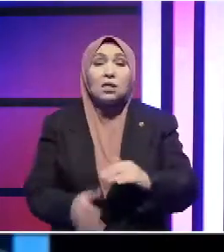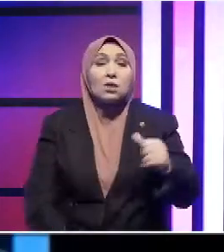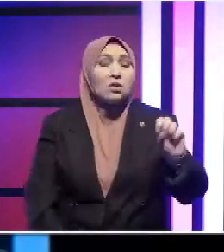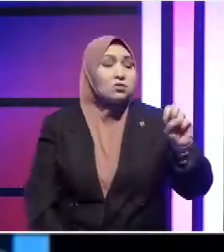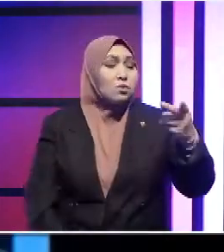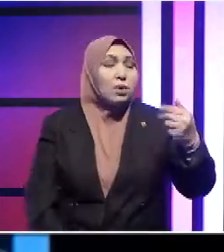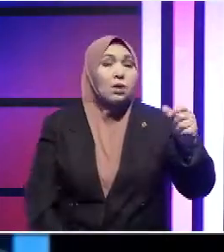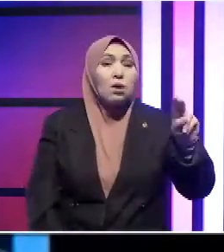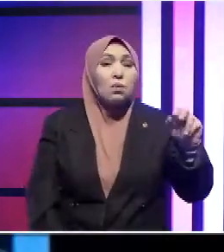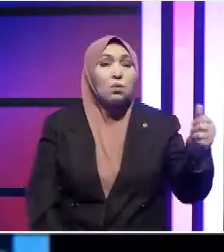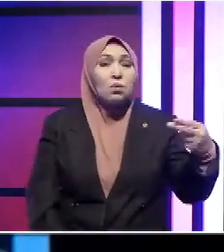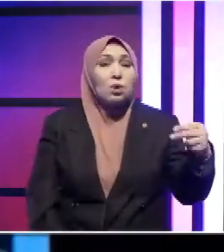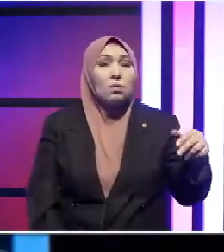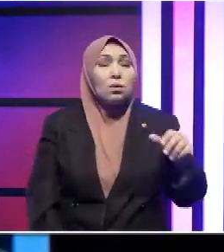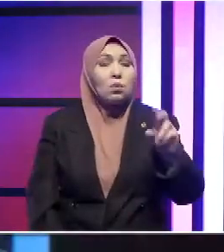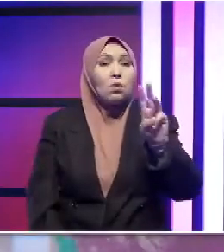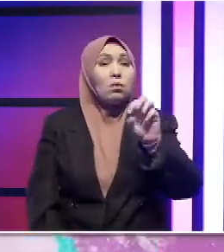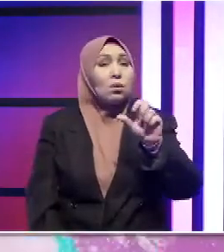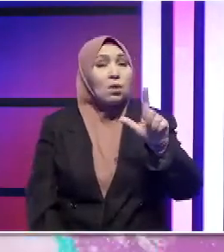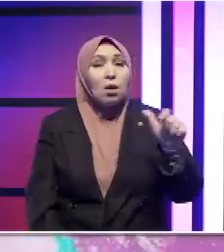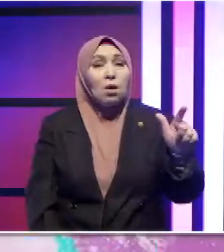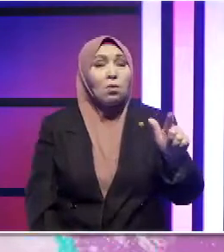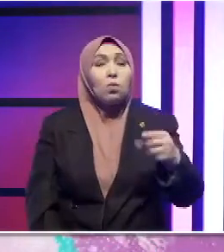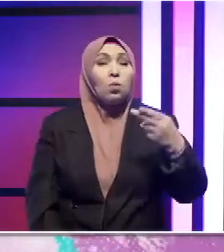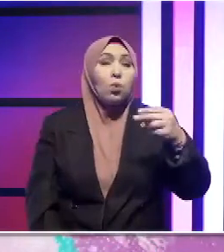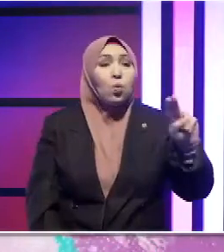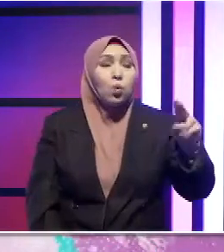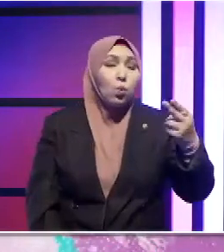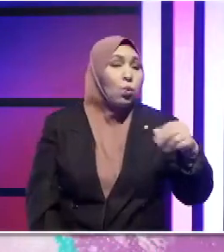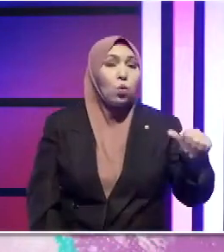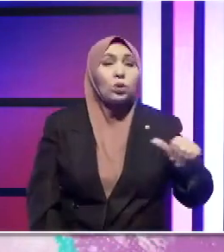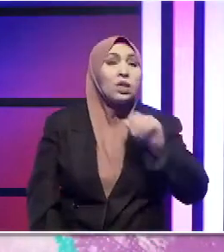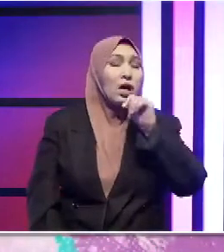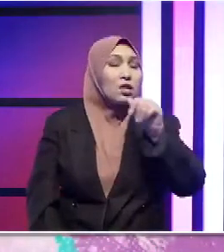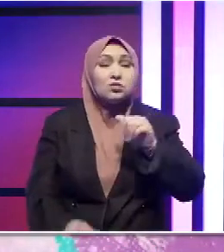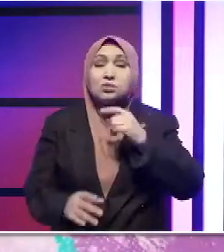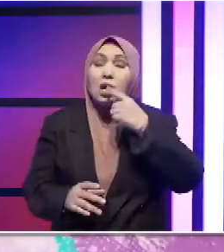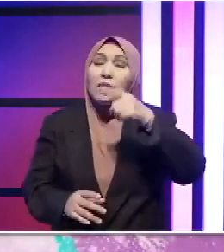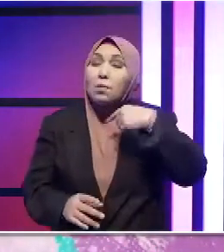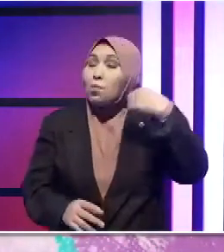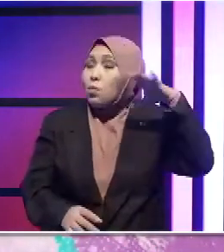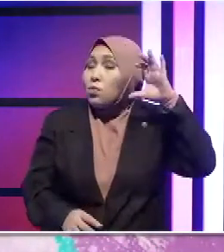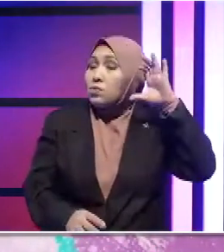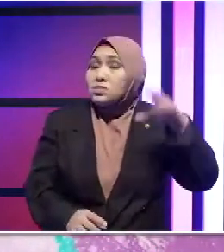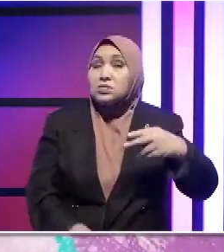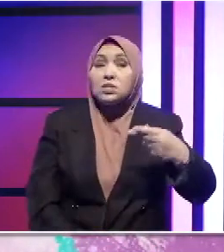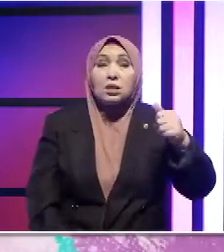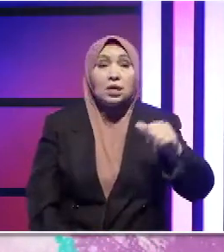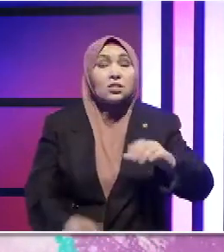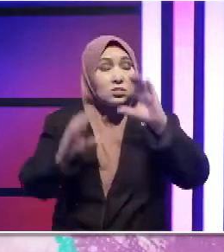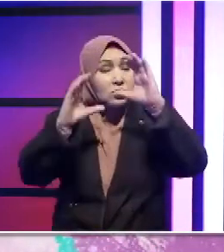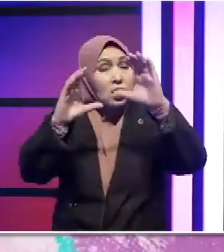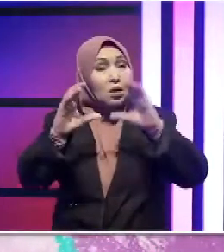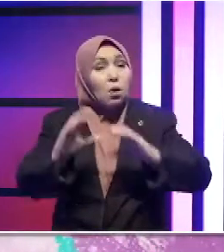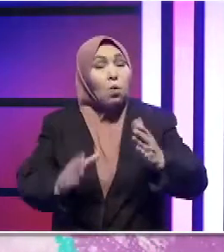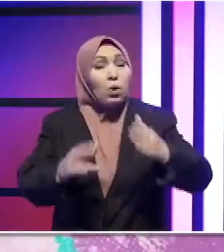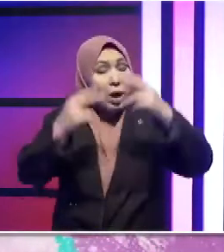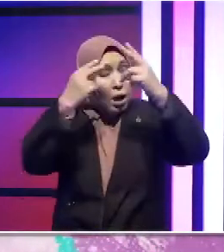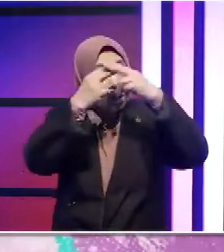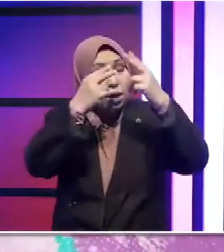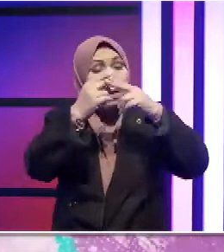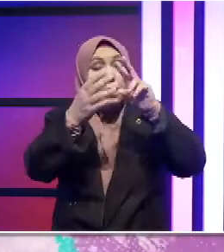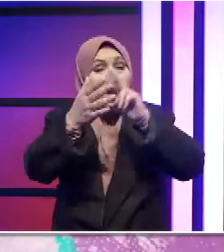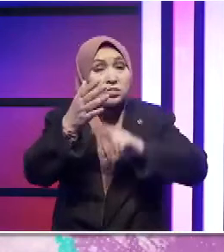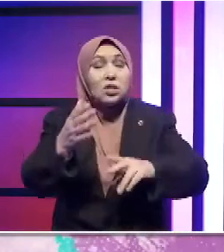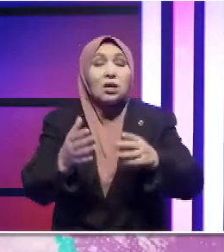baca Subhanallah bunyi Huta bunyi2 Dhuha tekan tiada harap kado ngaraksa lu baca